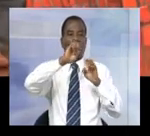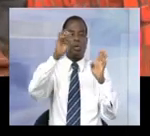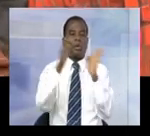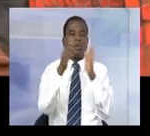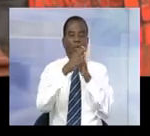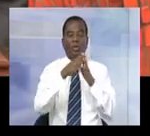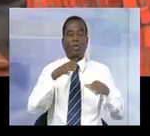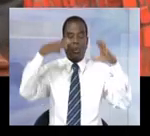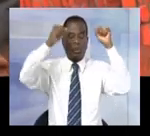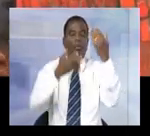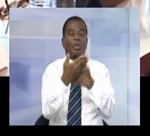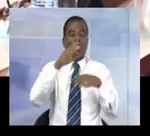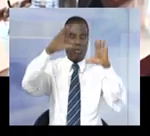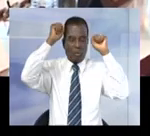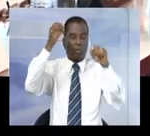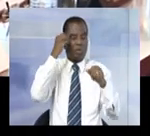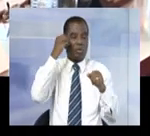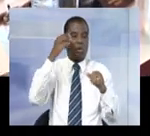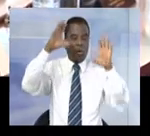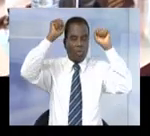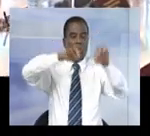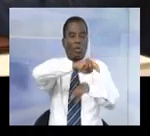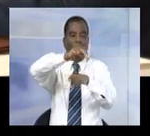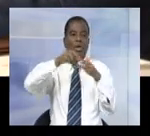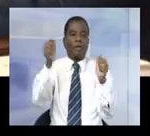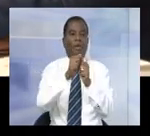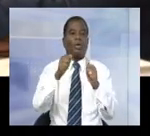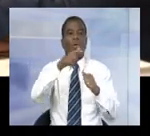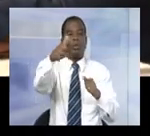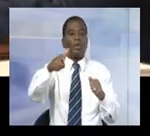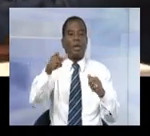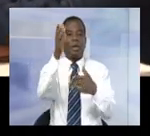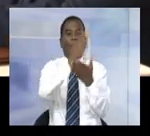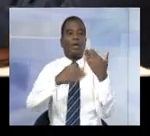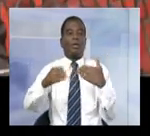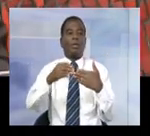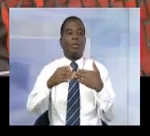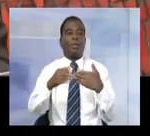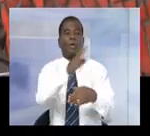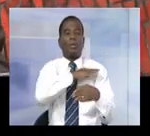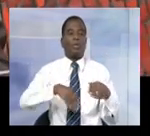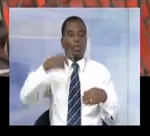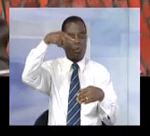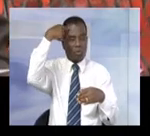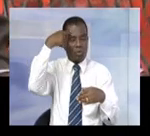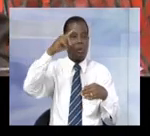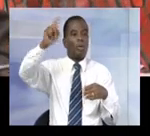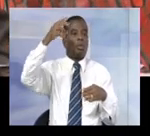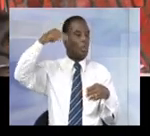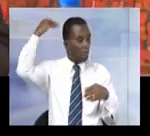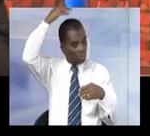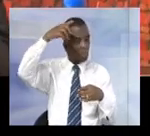le président Alassane Ouattara. Le président de la République avec à ses côtés quelques membres du gouvernement, notamment le premier ministre